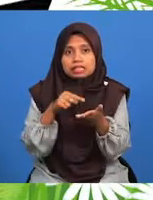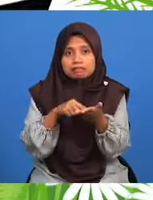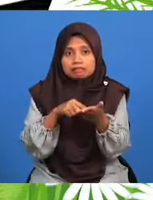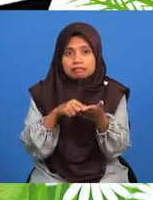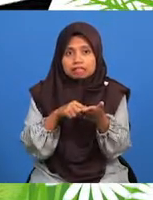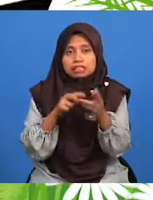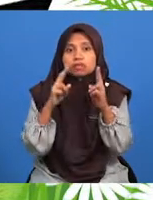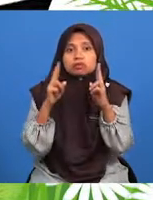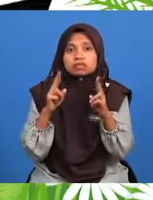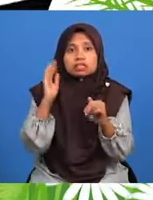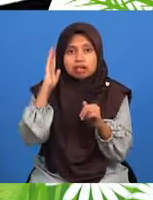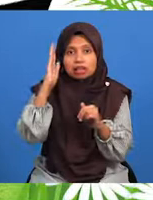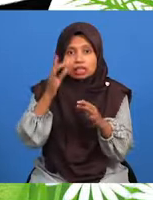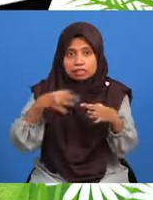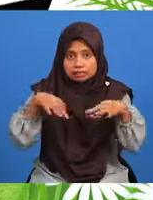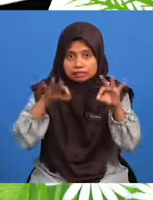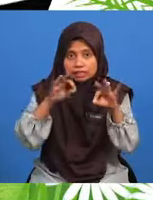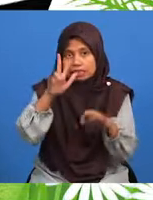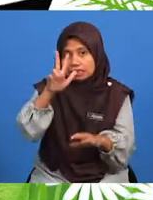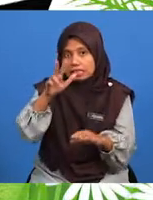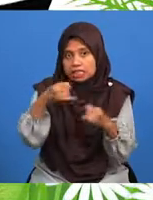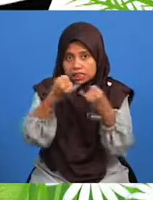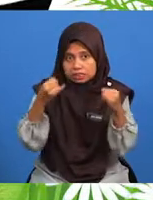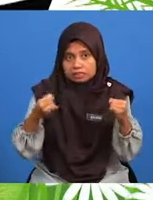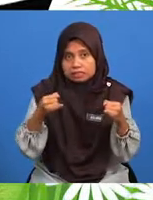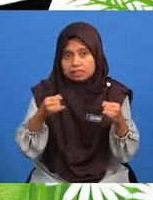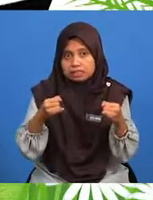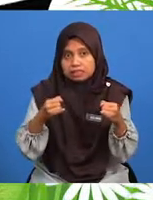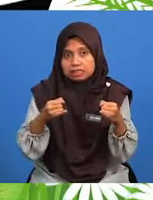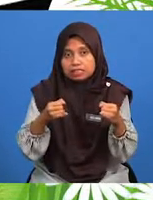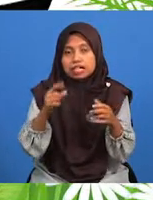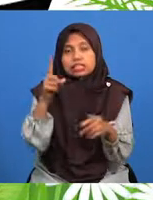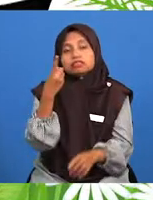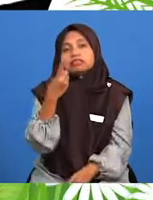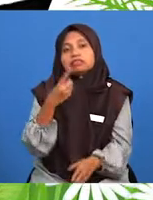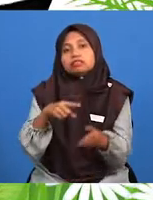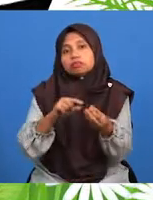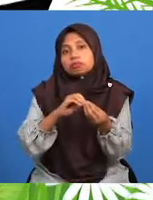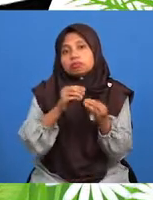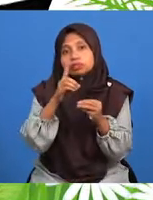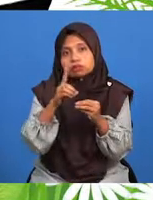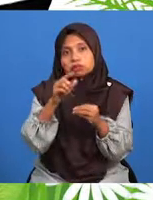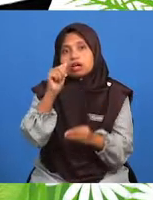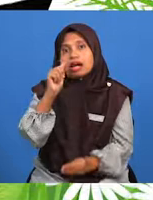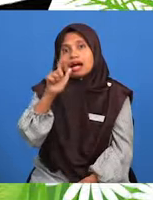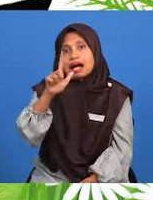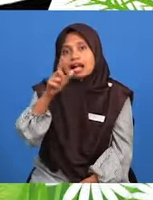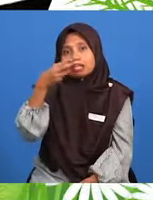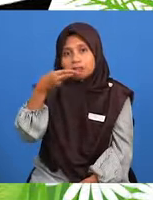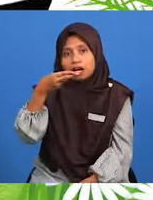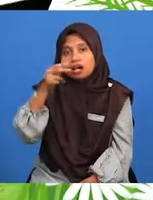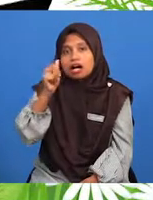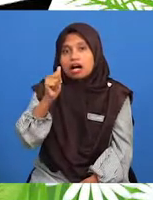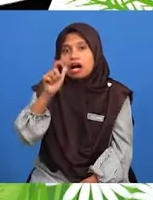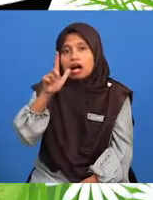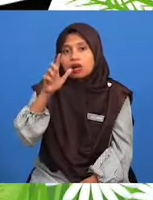Ustazah hanya akan menerangkan tiga jenis akad tabarruk sahaja, iaitu Al-Hibah,